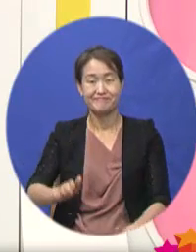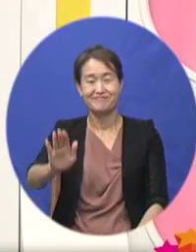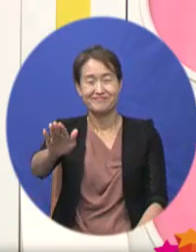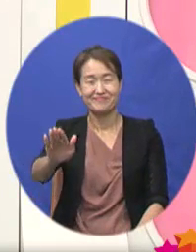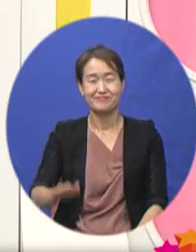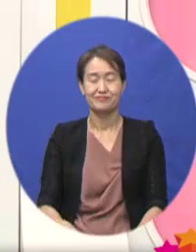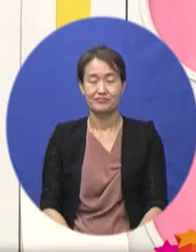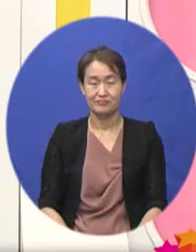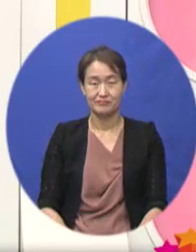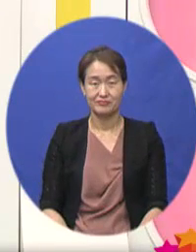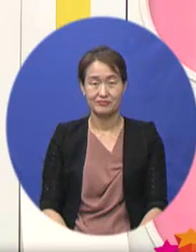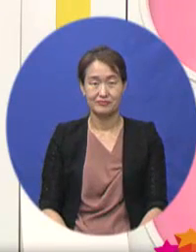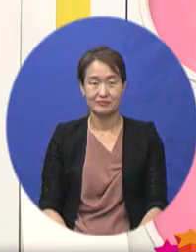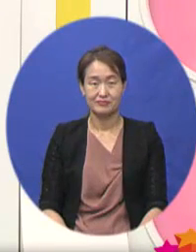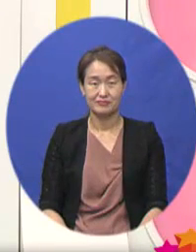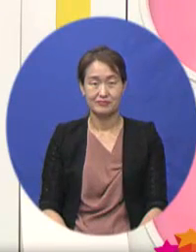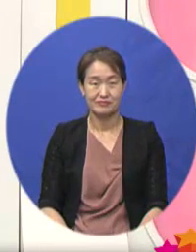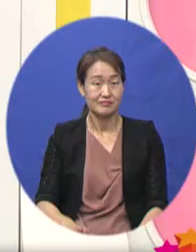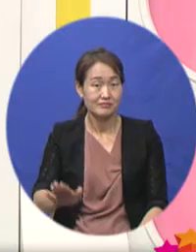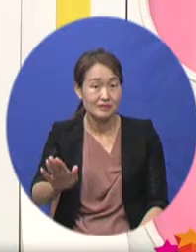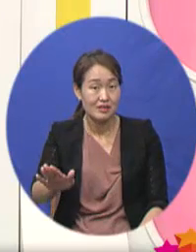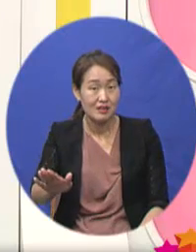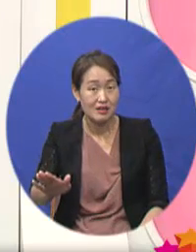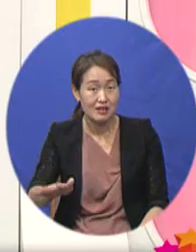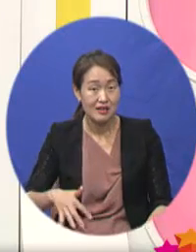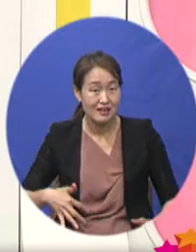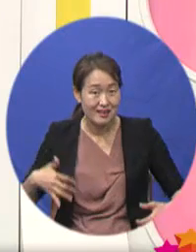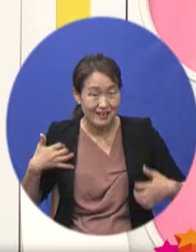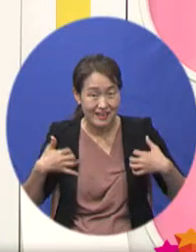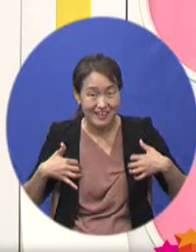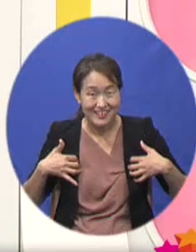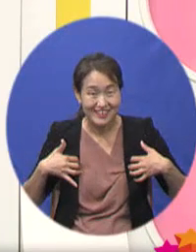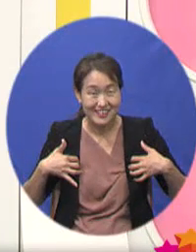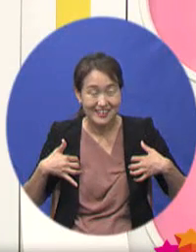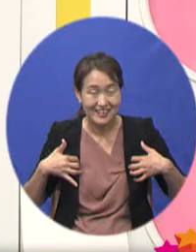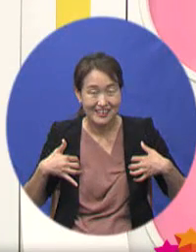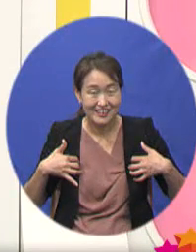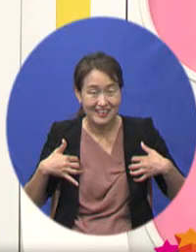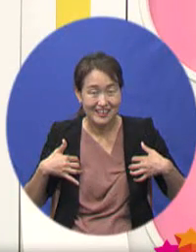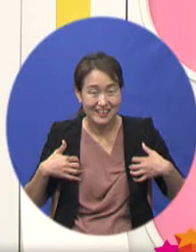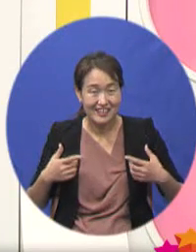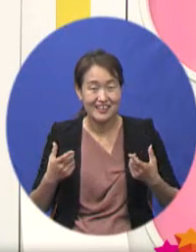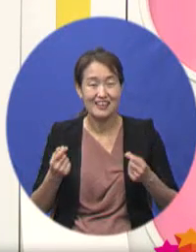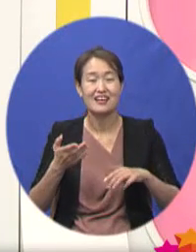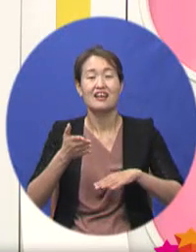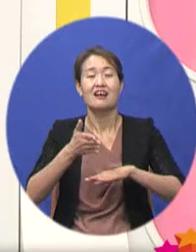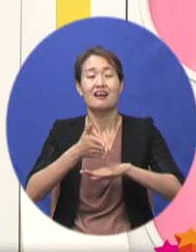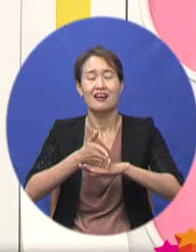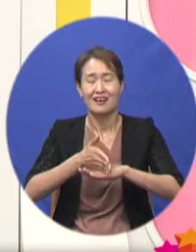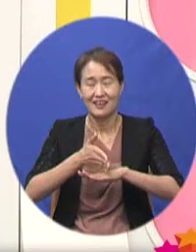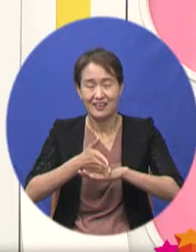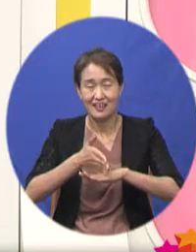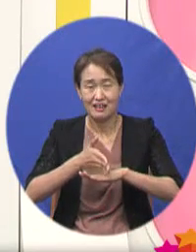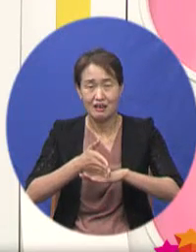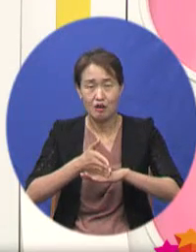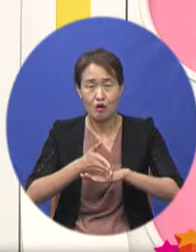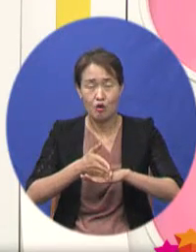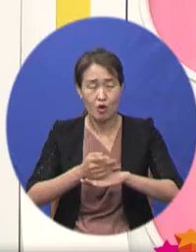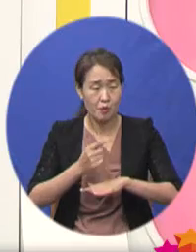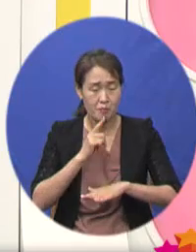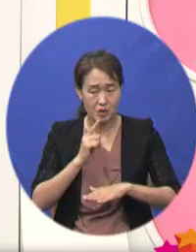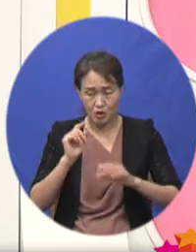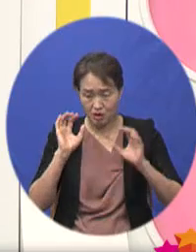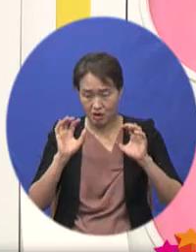여보세요. 안녕하세요. 네, 반갑습니다. 감사합니다. 예,